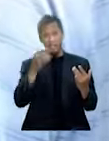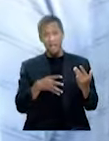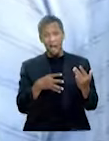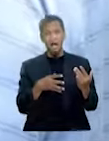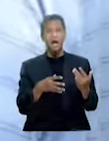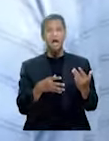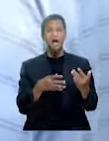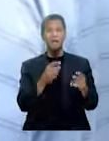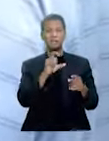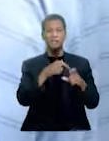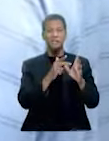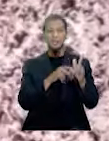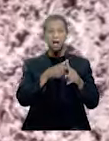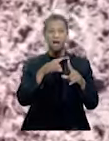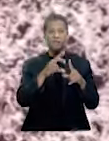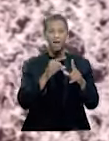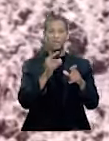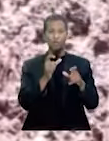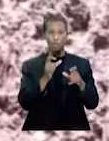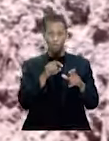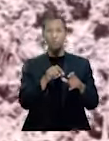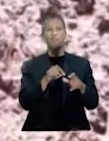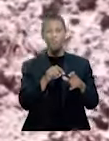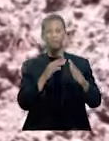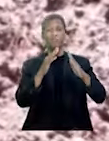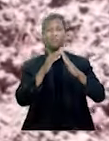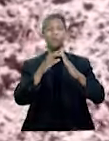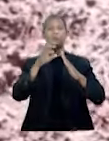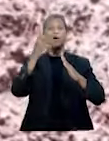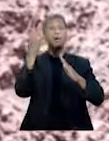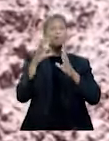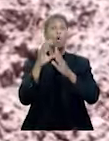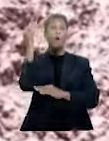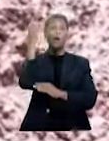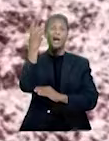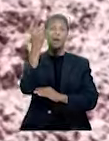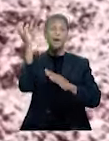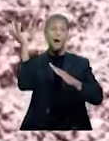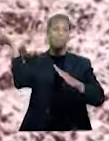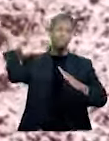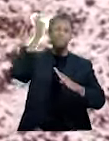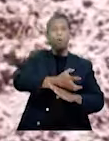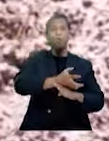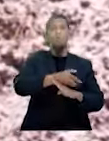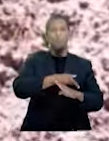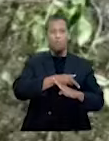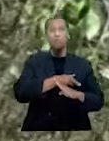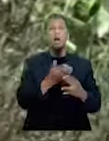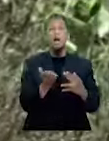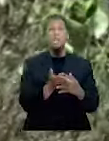warga di desa cengkawangrejo Kecamatan Banyu Urip rumah ini tertimpa pohon kelapa sementara